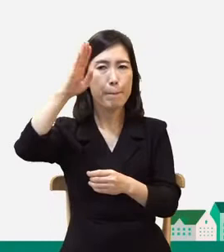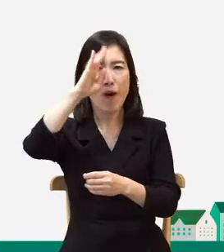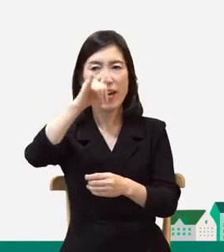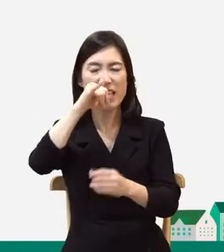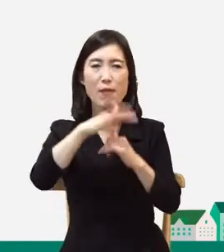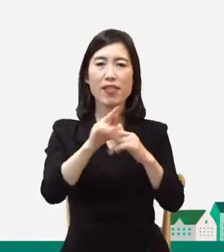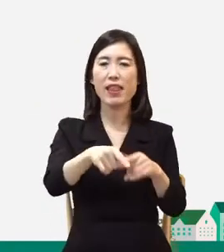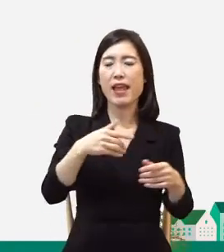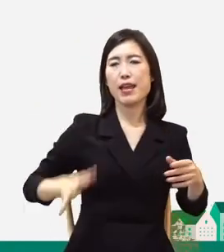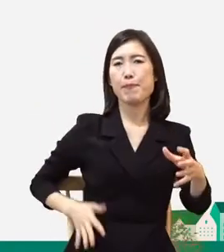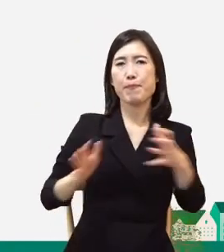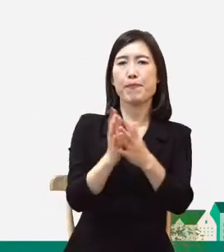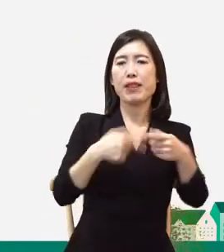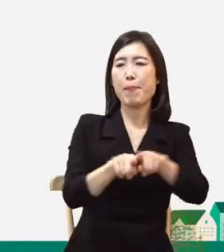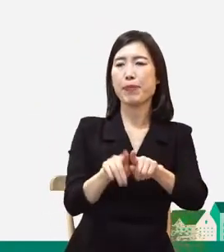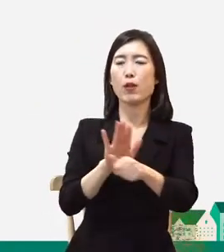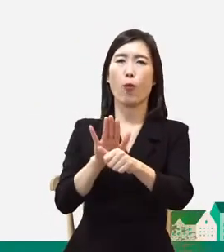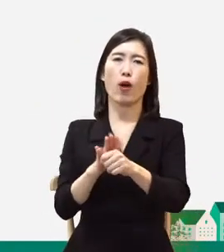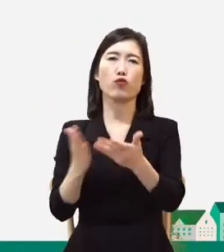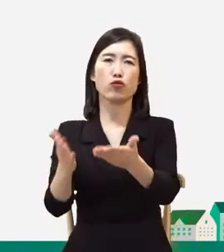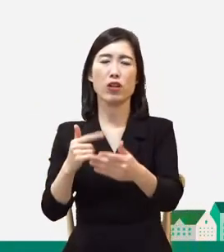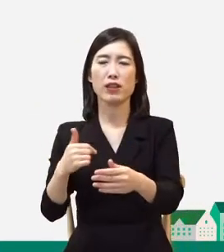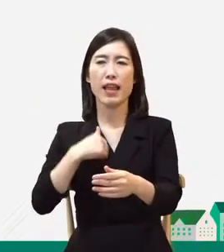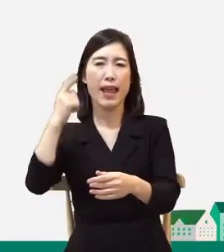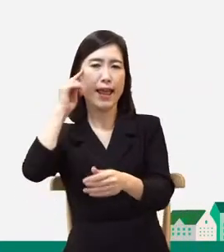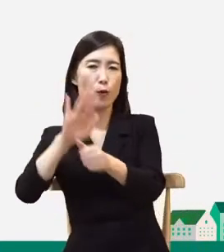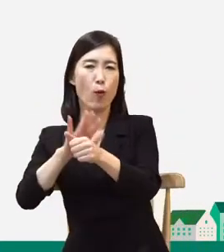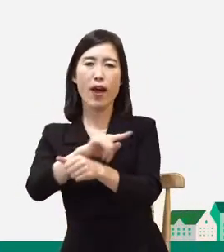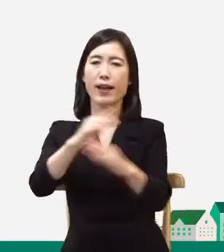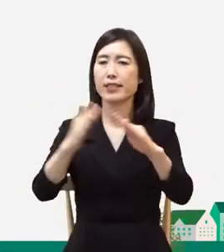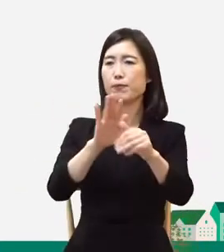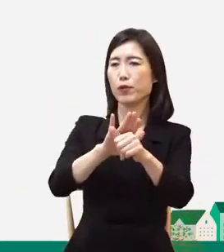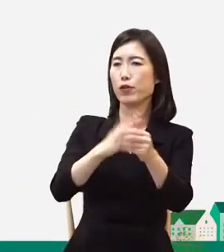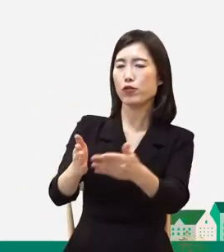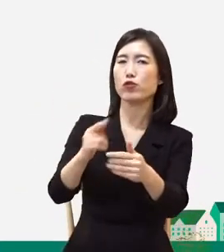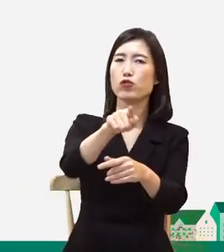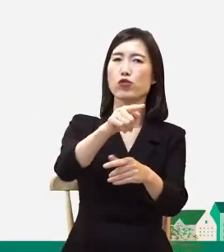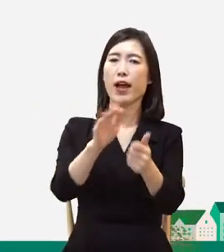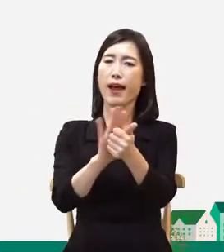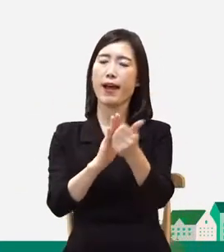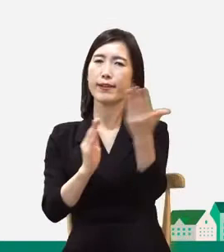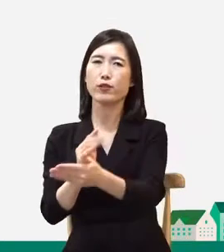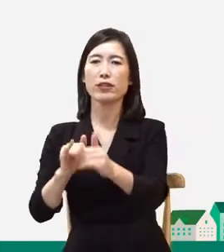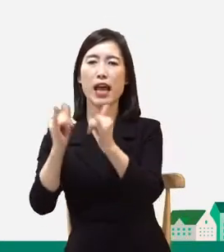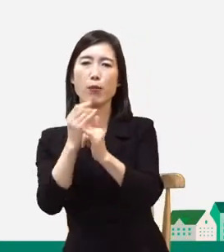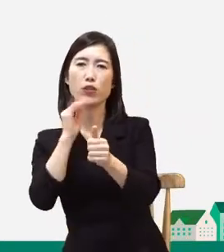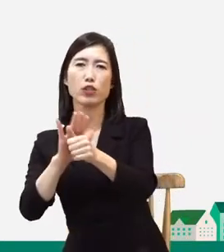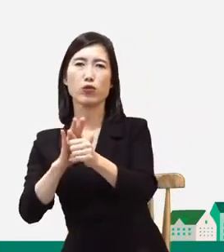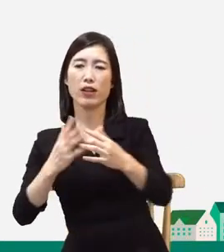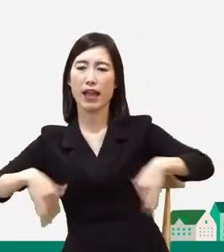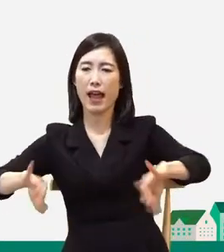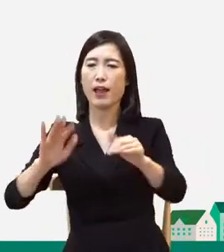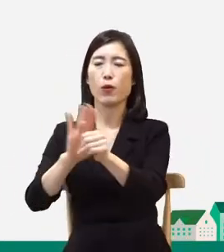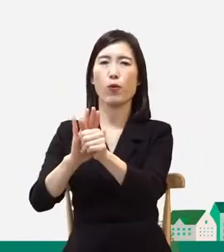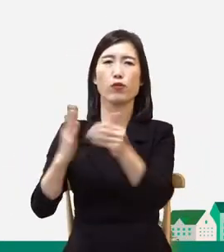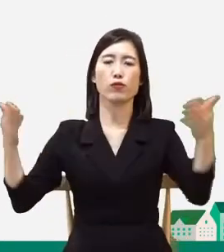유기적으로 작동할 수 있도록 하는 것이 필요합니다. 세 번째는 지원주택 서비스 제공에 대한 사회적 인식